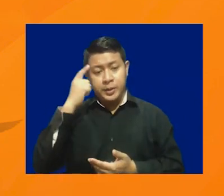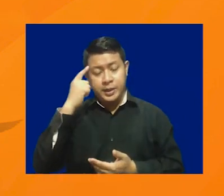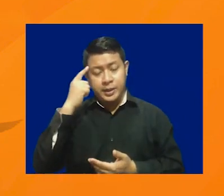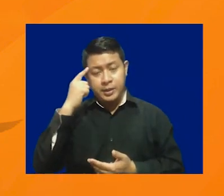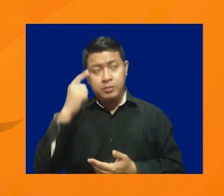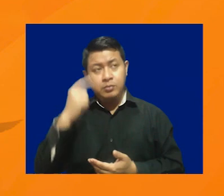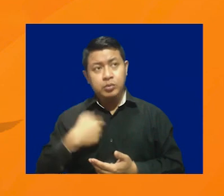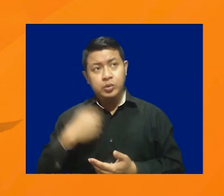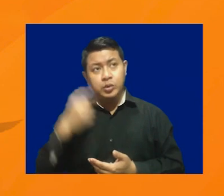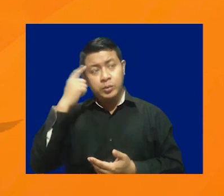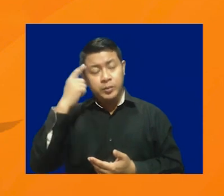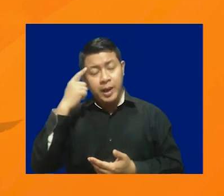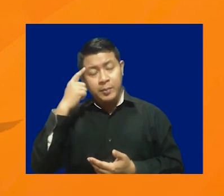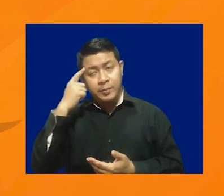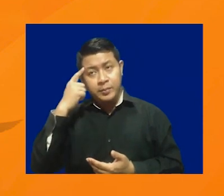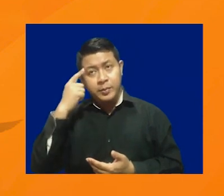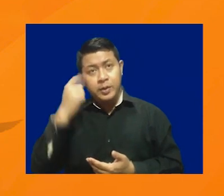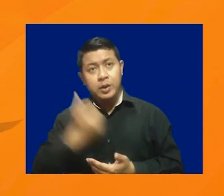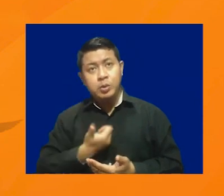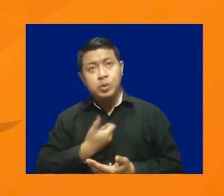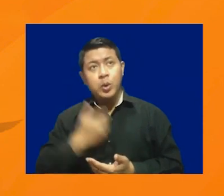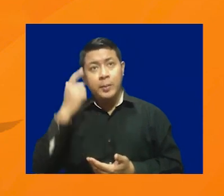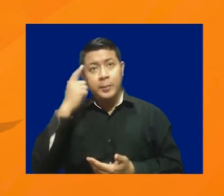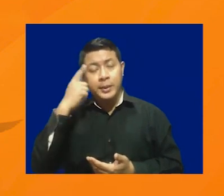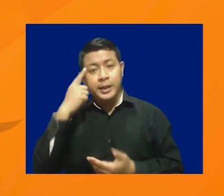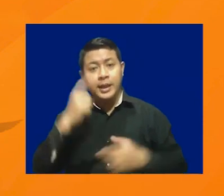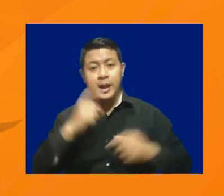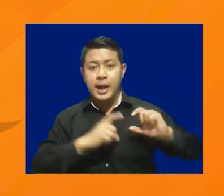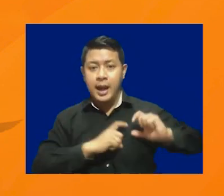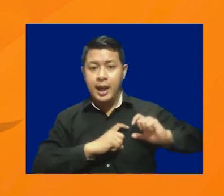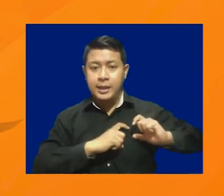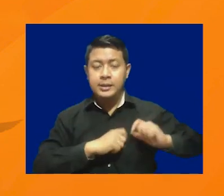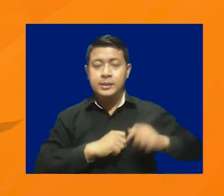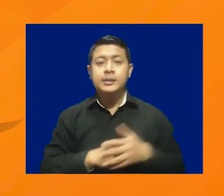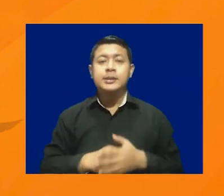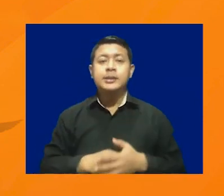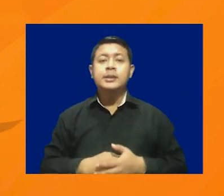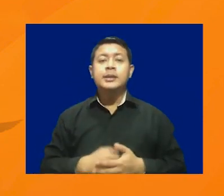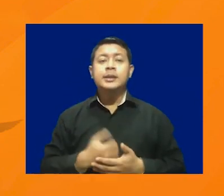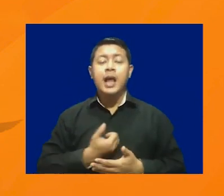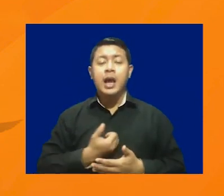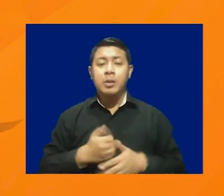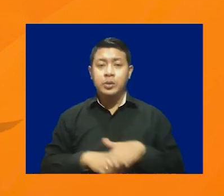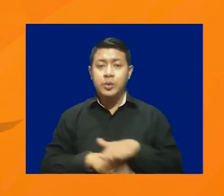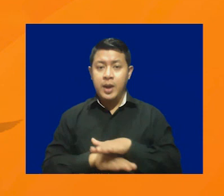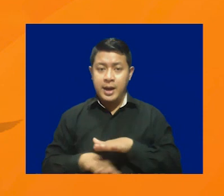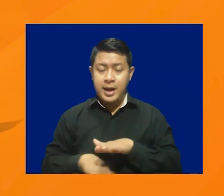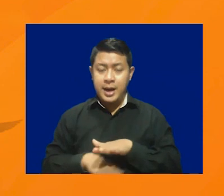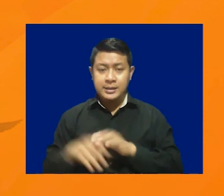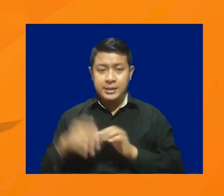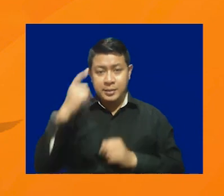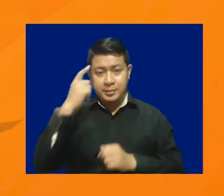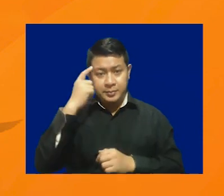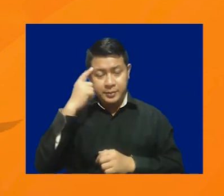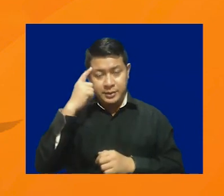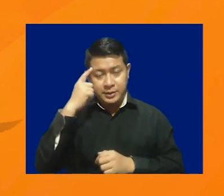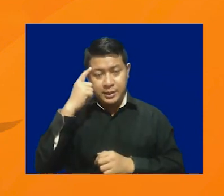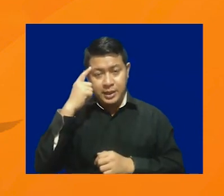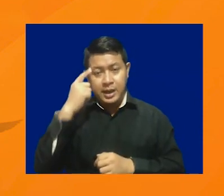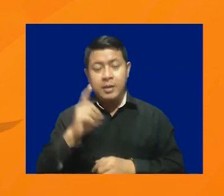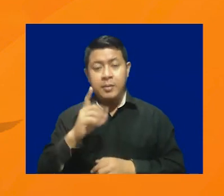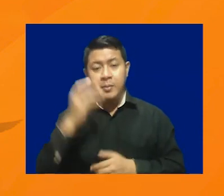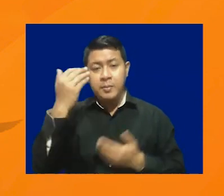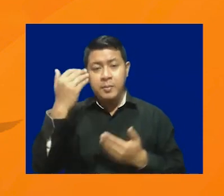dari secara psikis atau juga bisa secara batiniah. Nah, inilah yang disebut kebutuhan